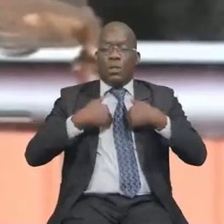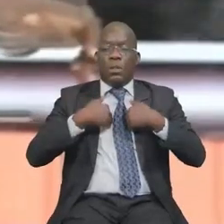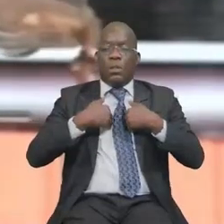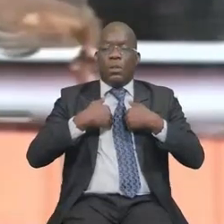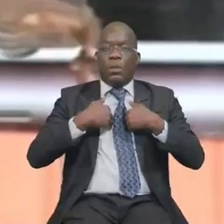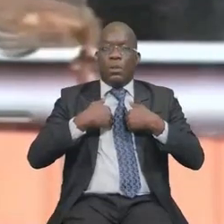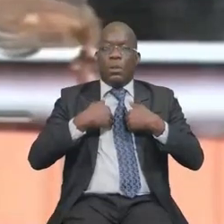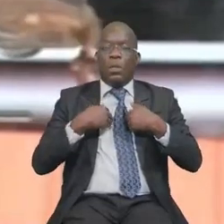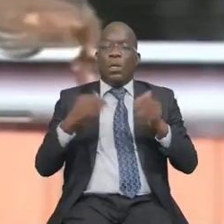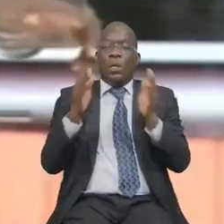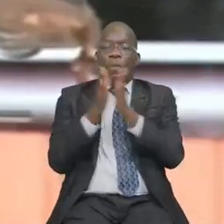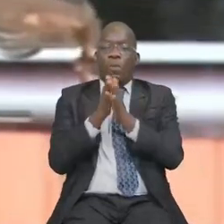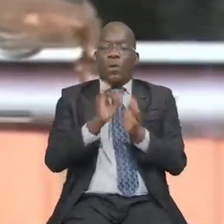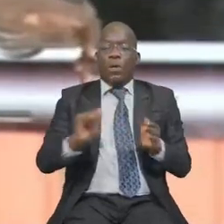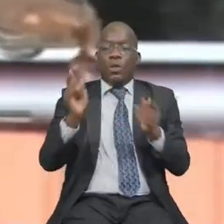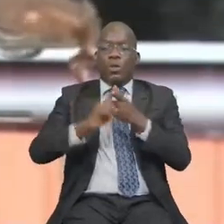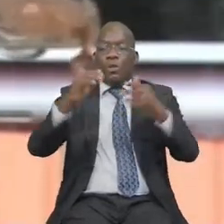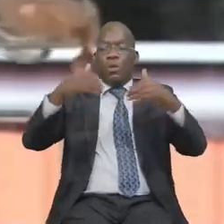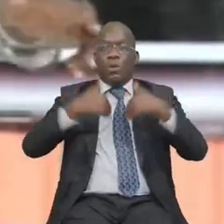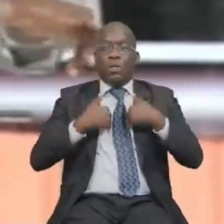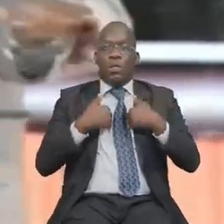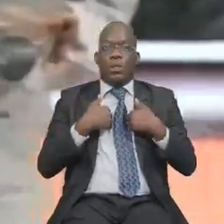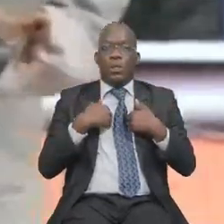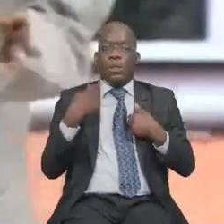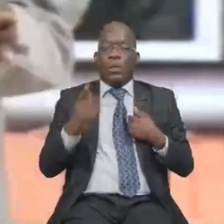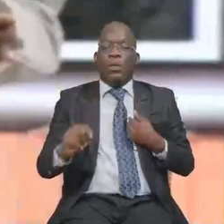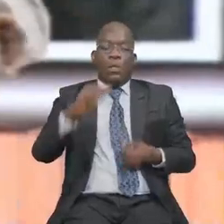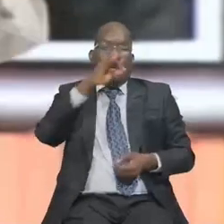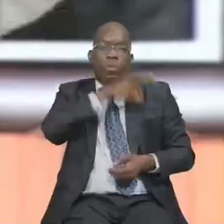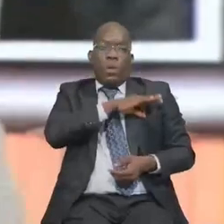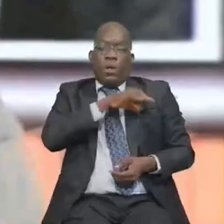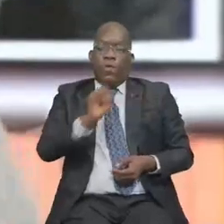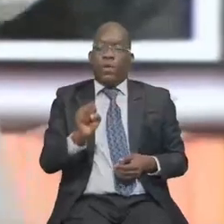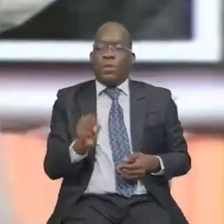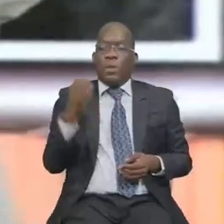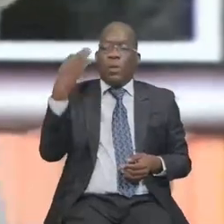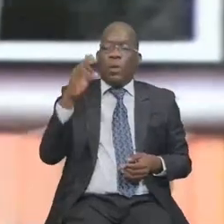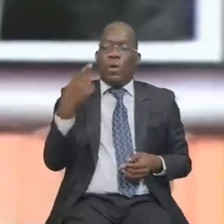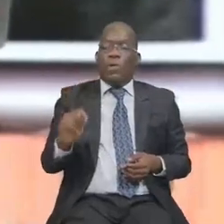Prier pour posséder les profits de la croix.